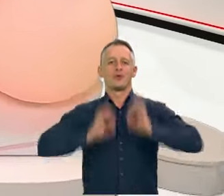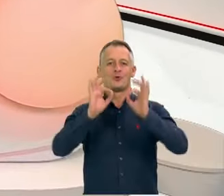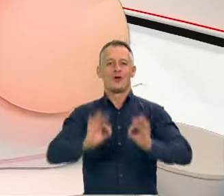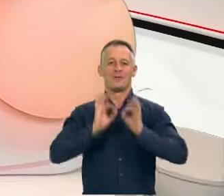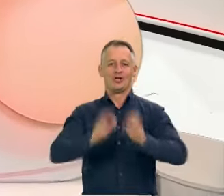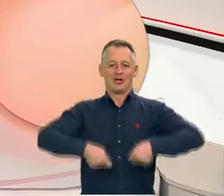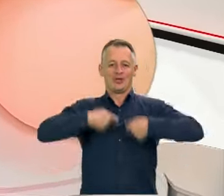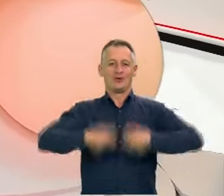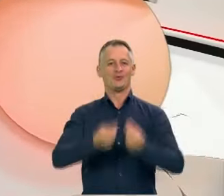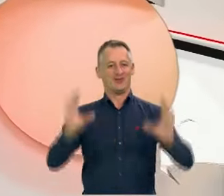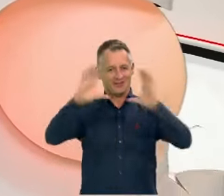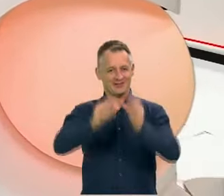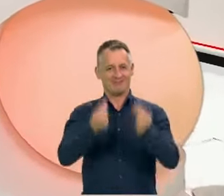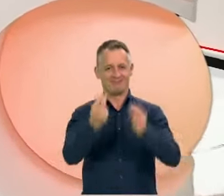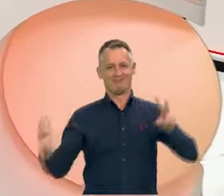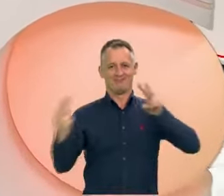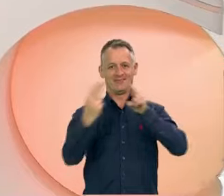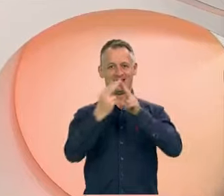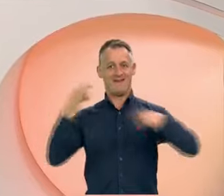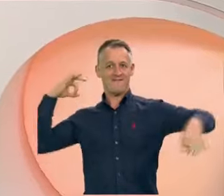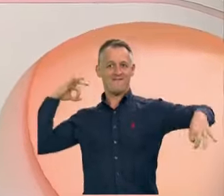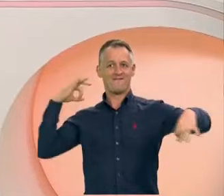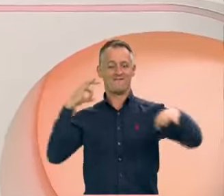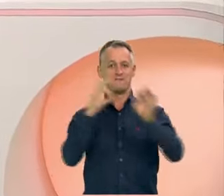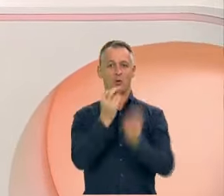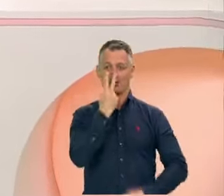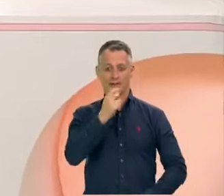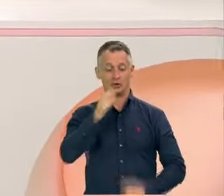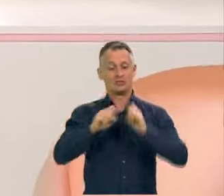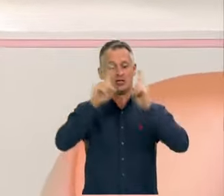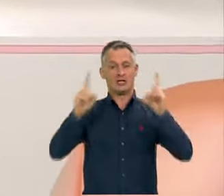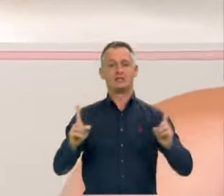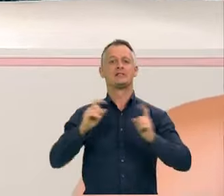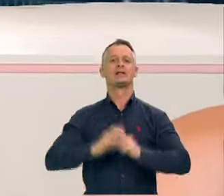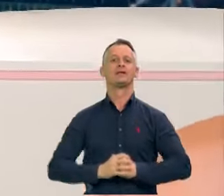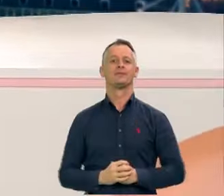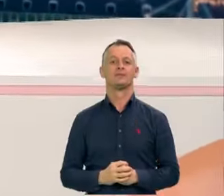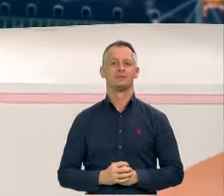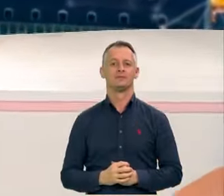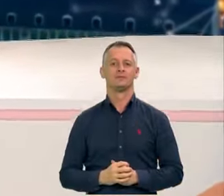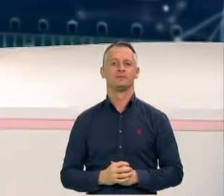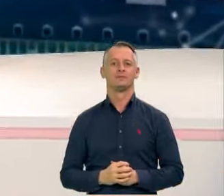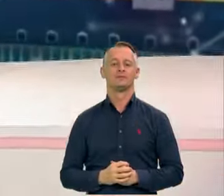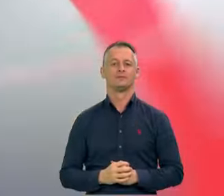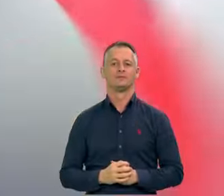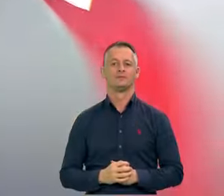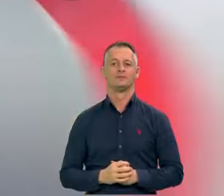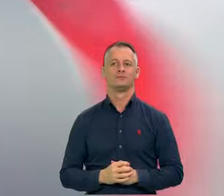doamnelor și domnilor bună seara Sunt Ioana Maria Moldovan bun găsit la Focus Iată Care sunt cele mai importante știri ale